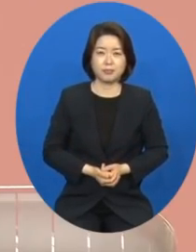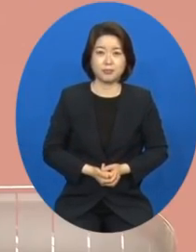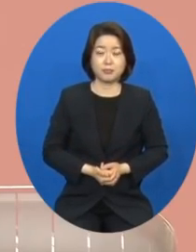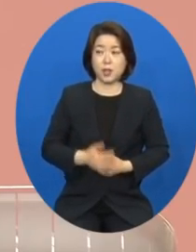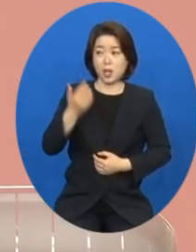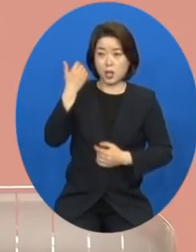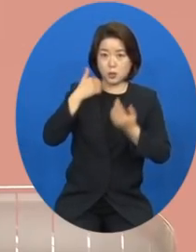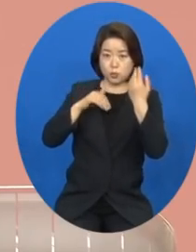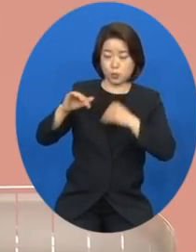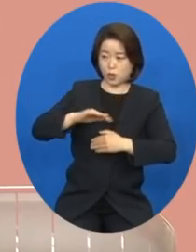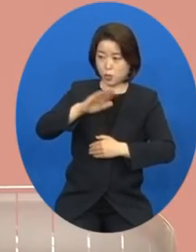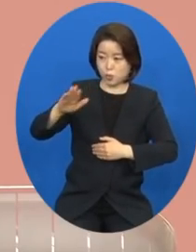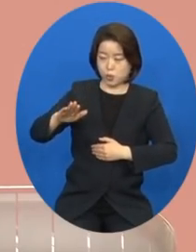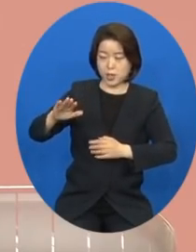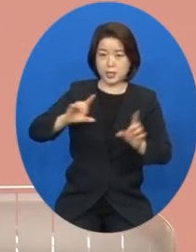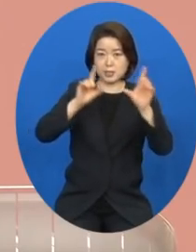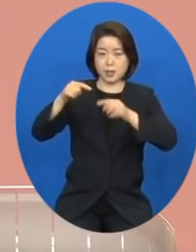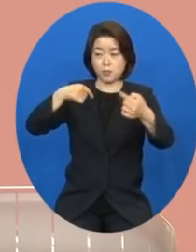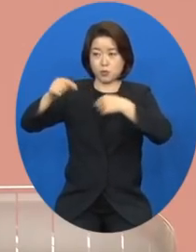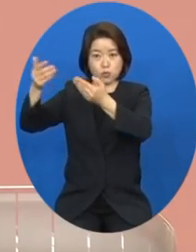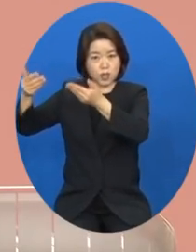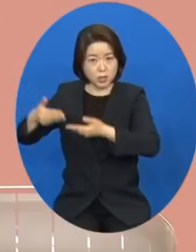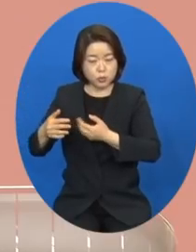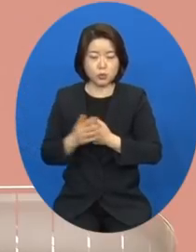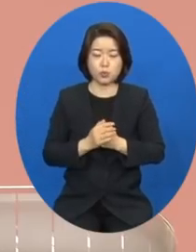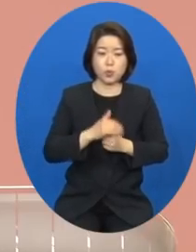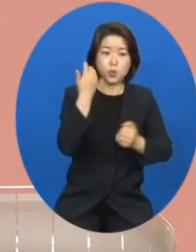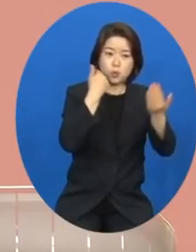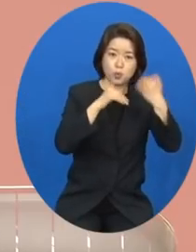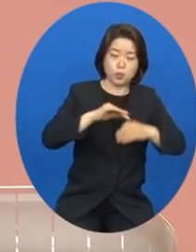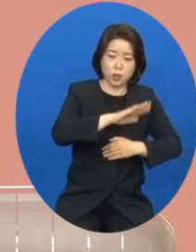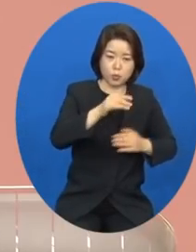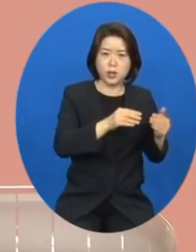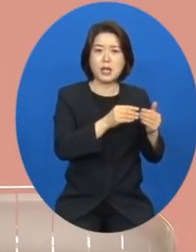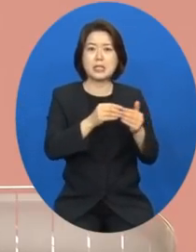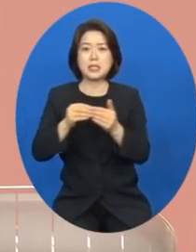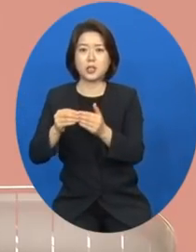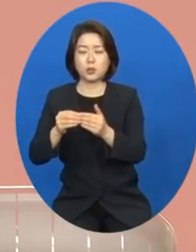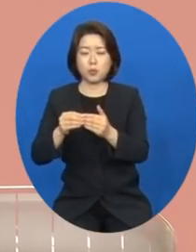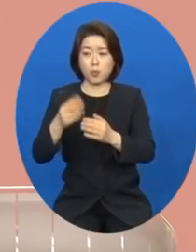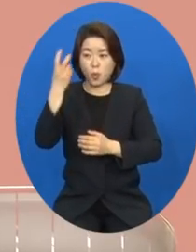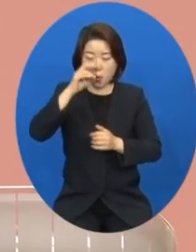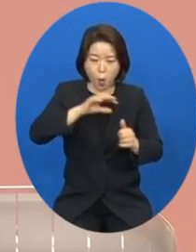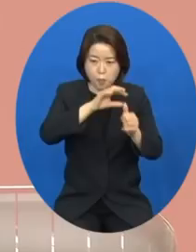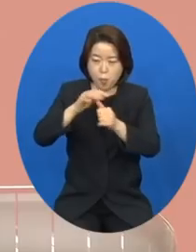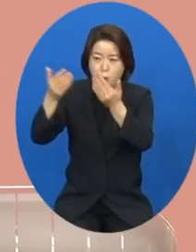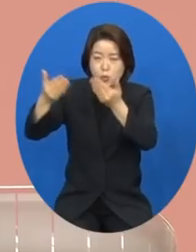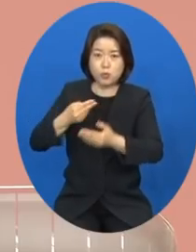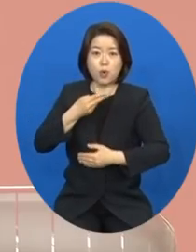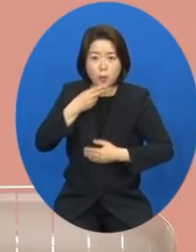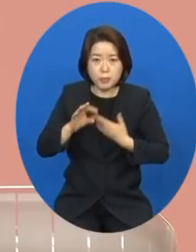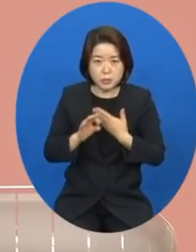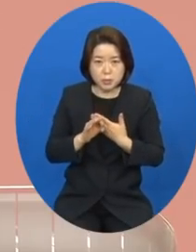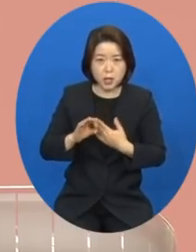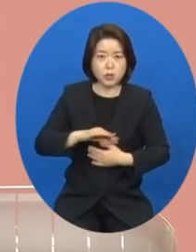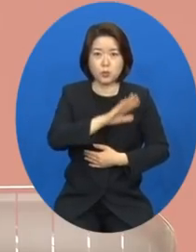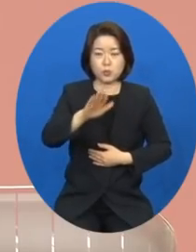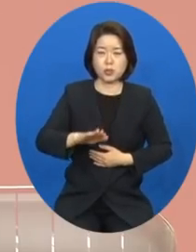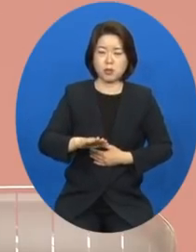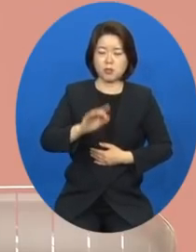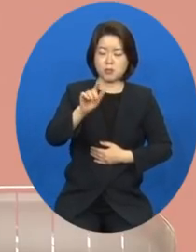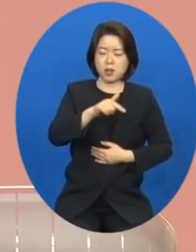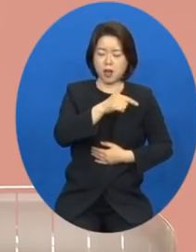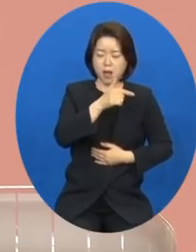누군가가 우리의 삶을 주관하고 계시고 누군가가 우리를 이끌고 보아 주지 않으시면 우리 난 하루도